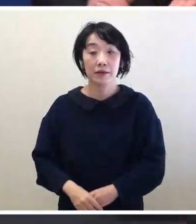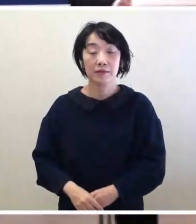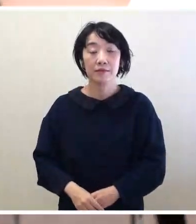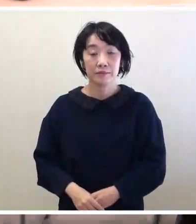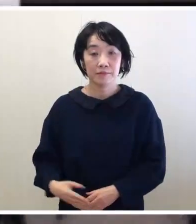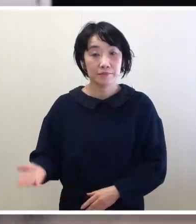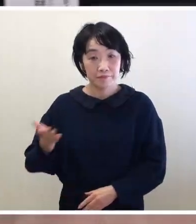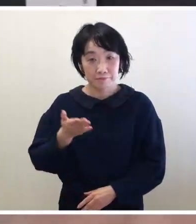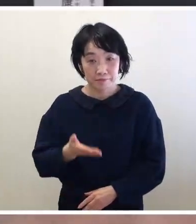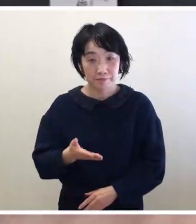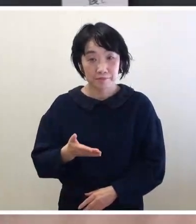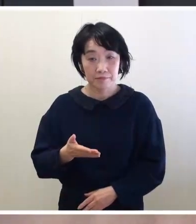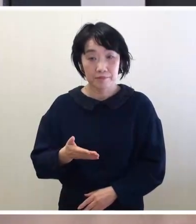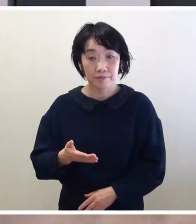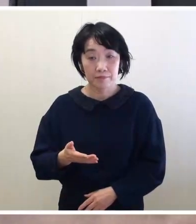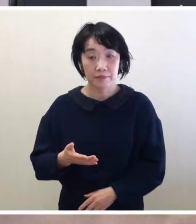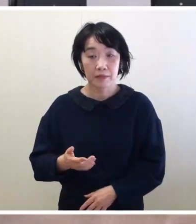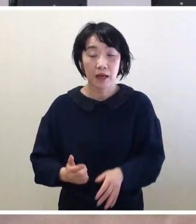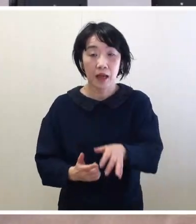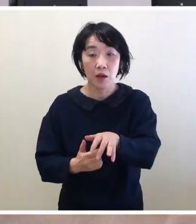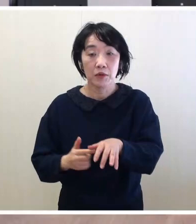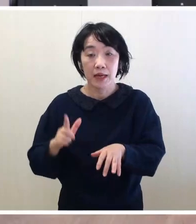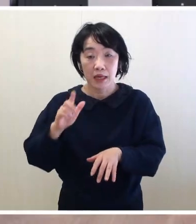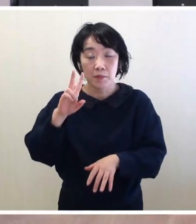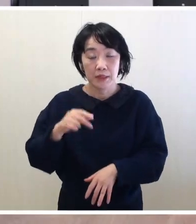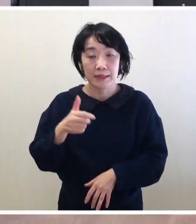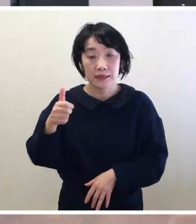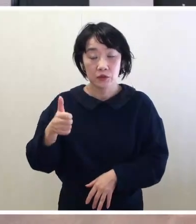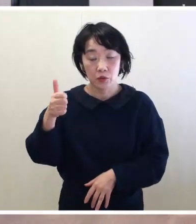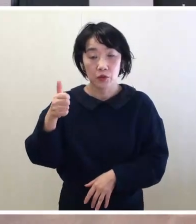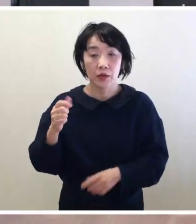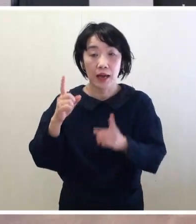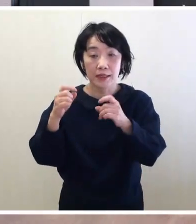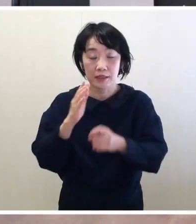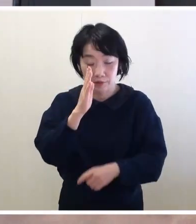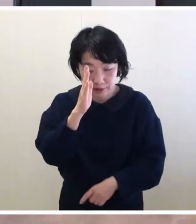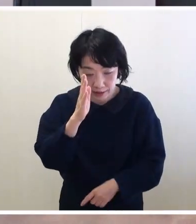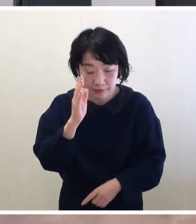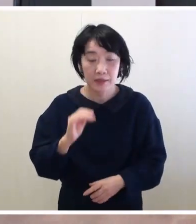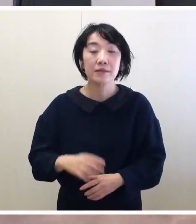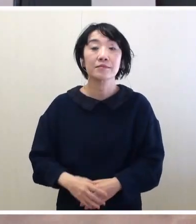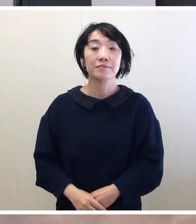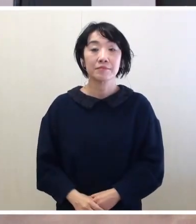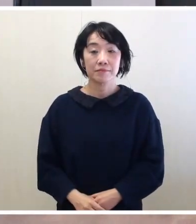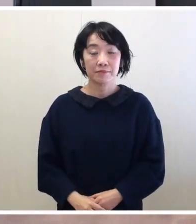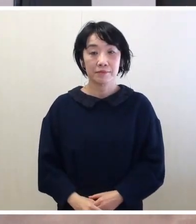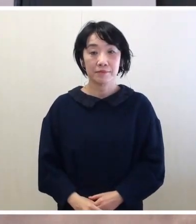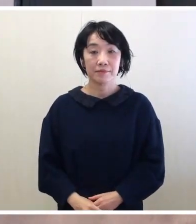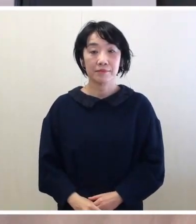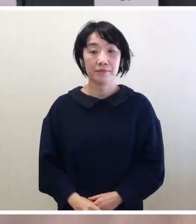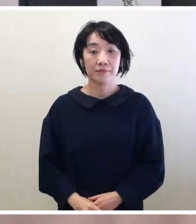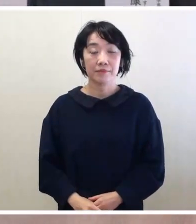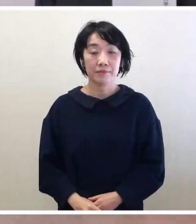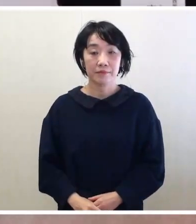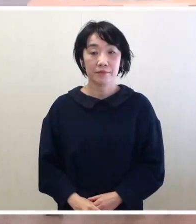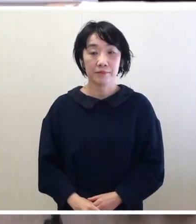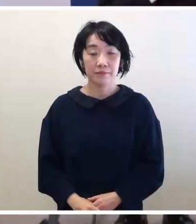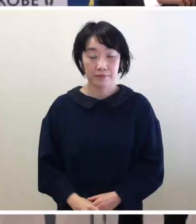ありがとうございました。それでは続きまして、村上理事長よりご挨拶を賜ります。村上理事長よろしくお願いいたします。